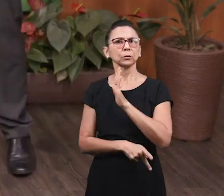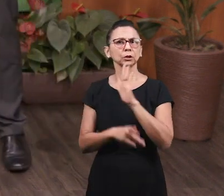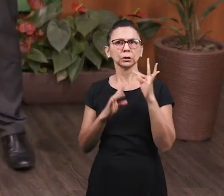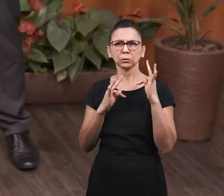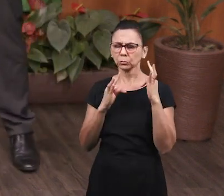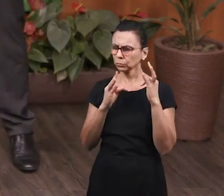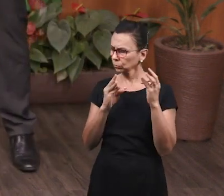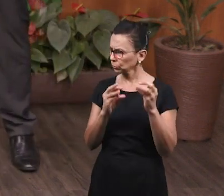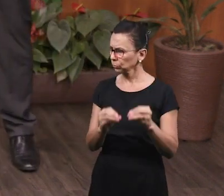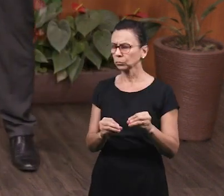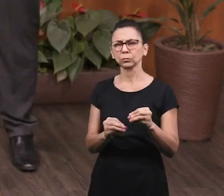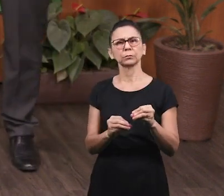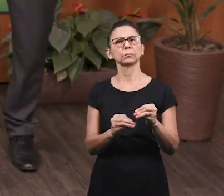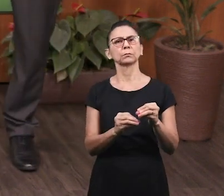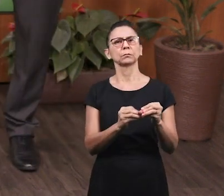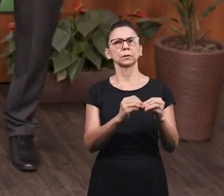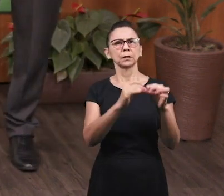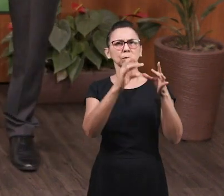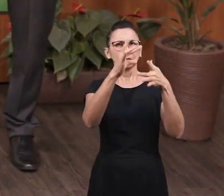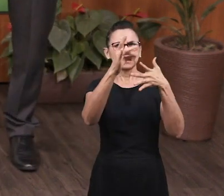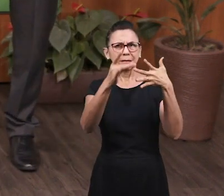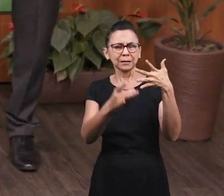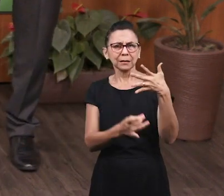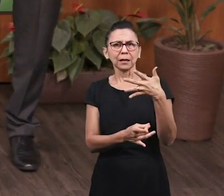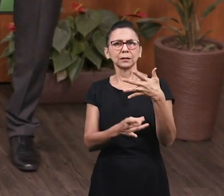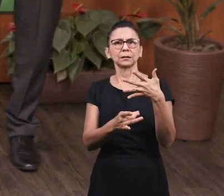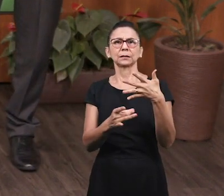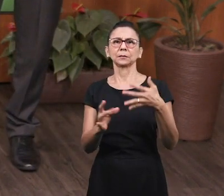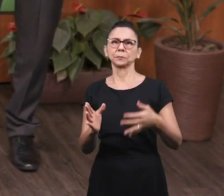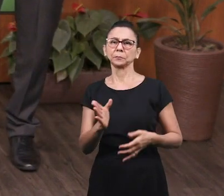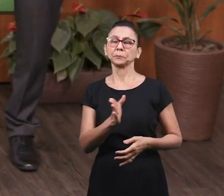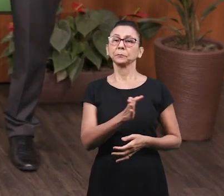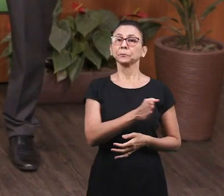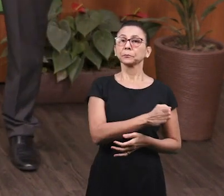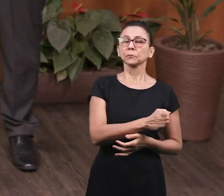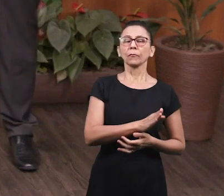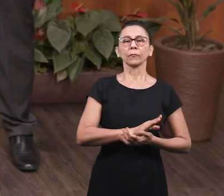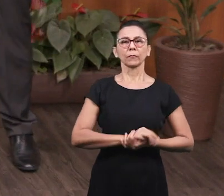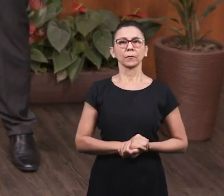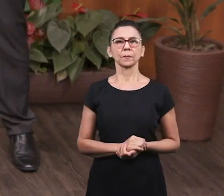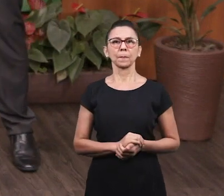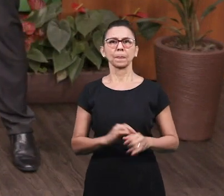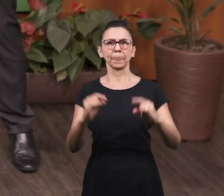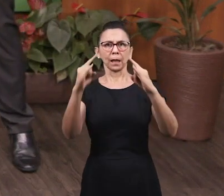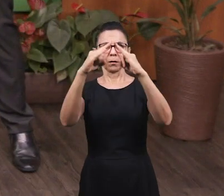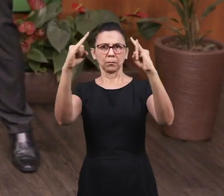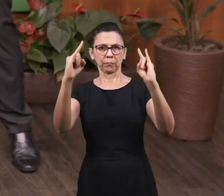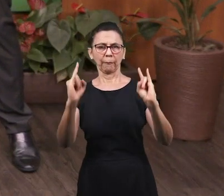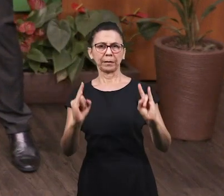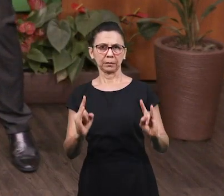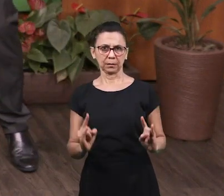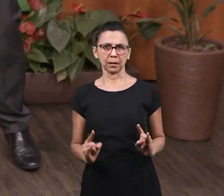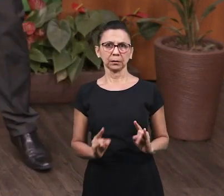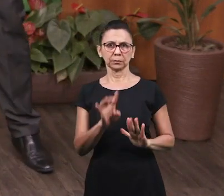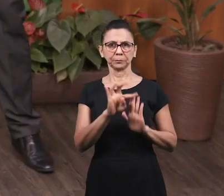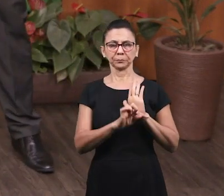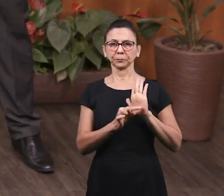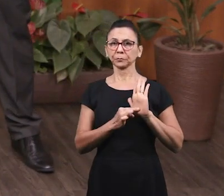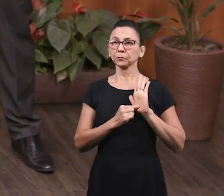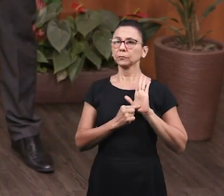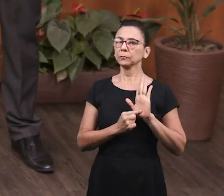établi et complètement révélé par Dieu, exactement. Gloire au Seigneur. Le tabernacle, comme nous lisons